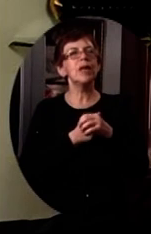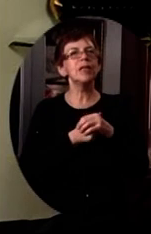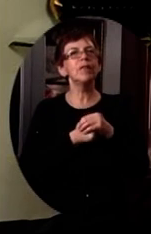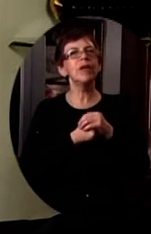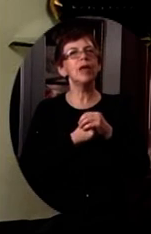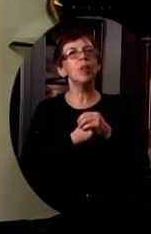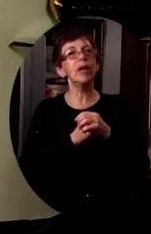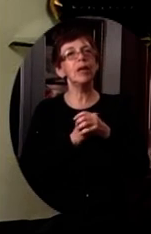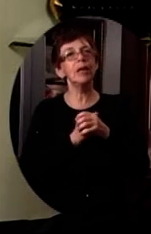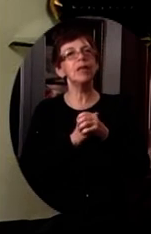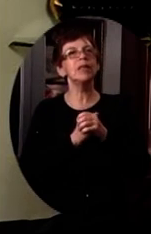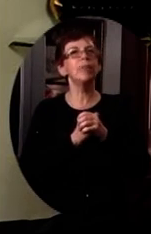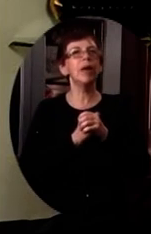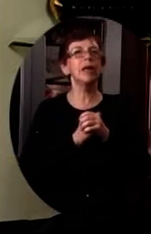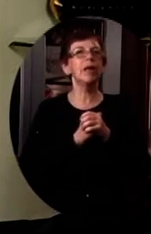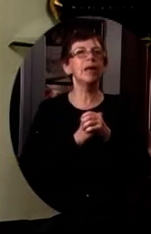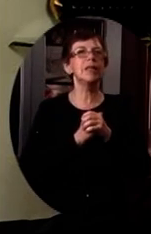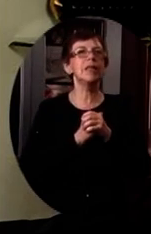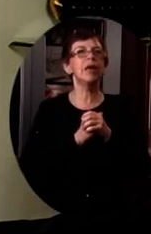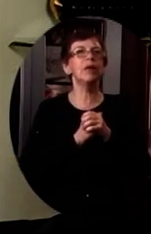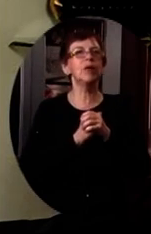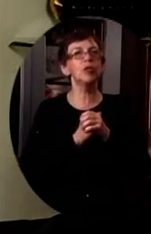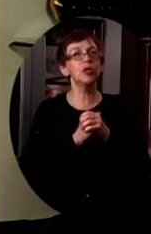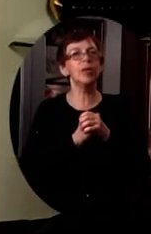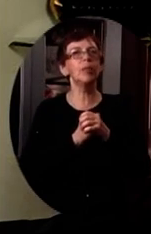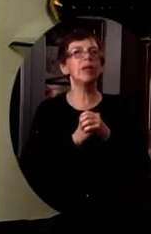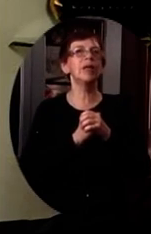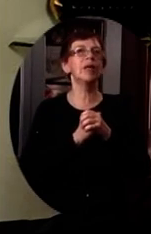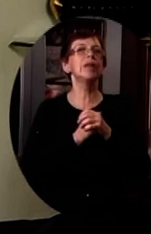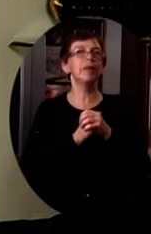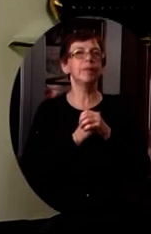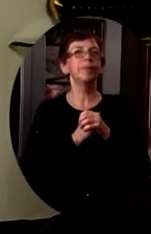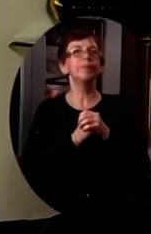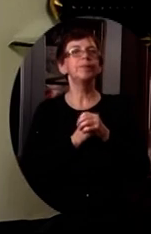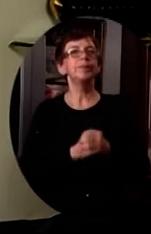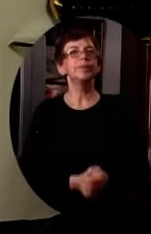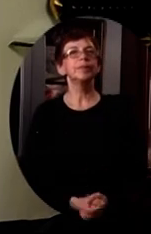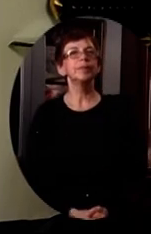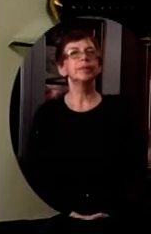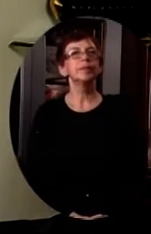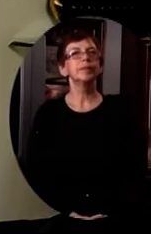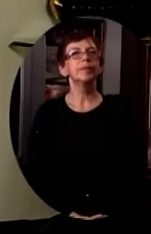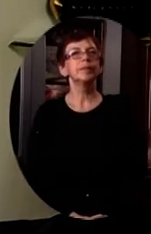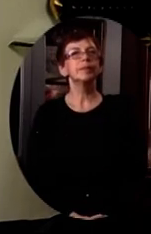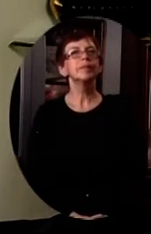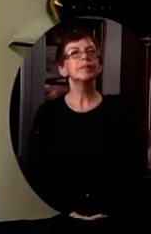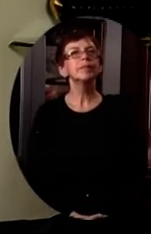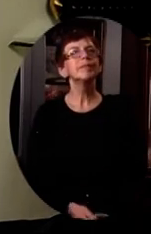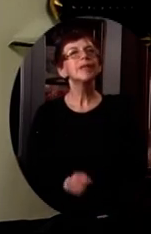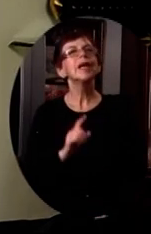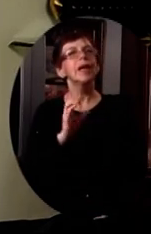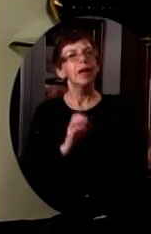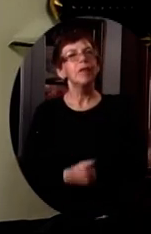אם זה הספר היה מעניין, אני סיפרתי אחרי זה לחברות שלי מה אני קראתי. אהבת ללכת לבית